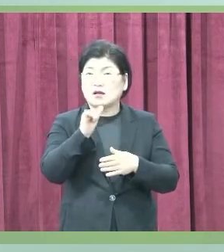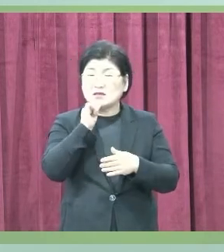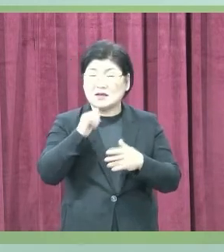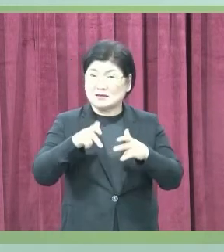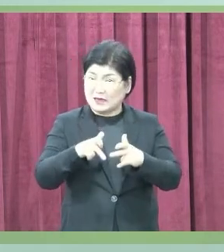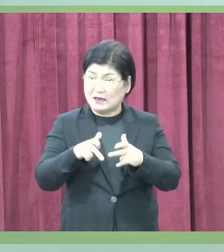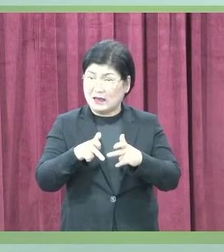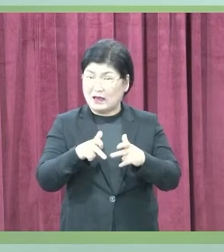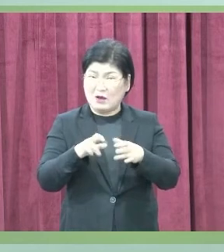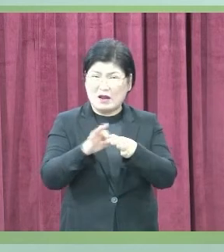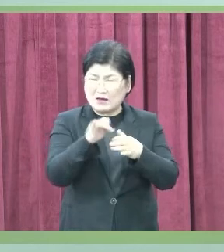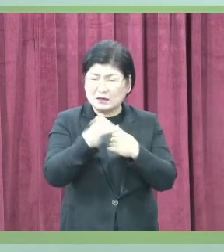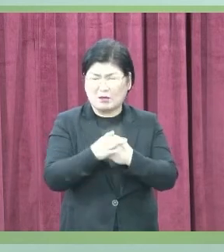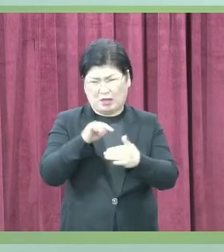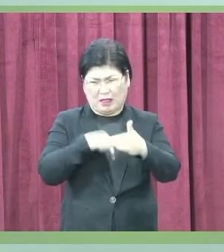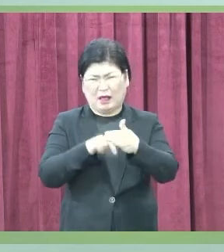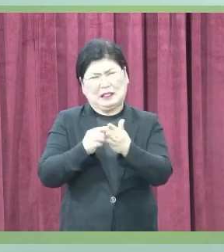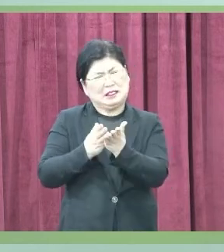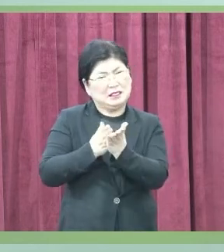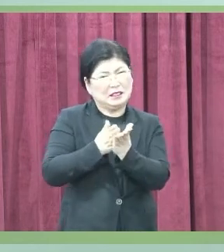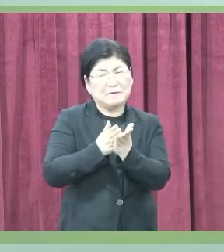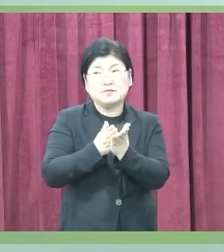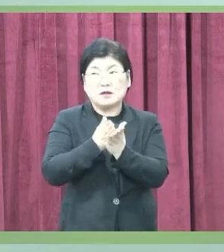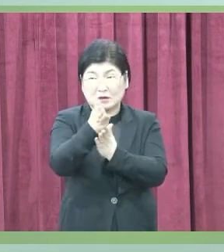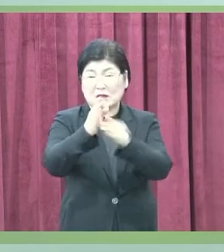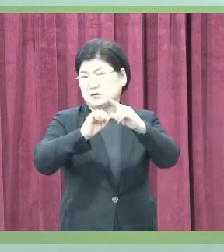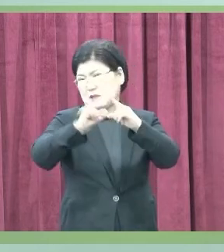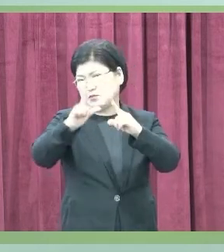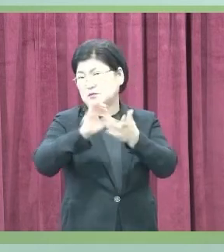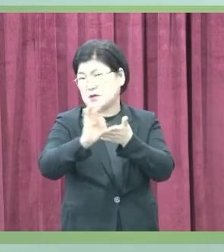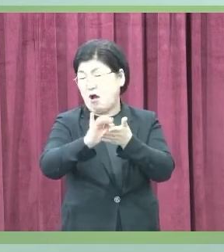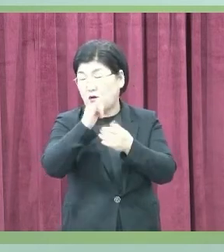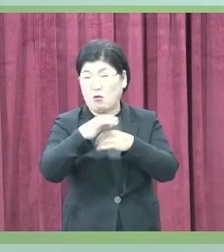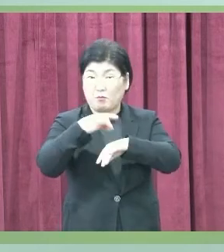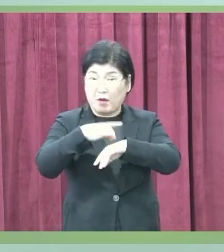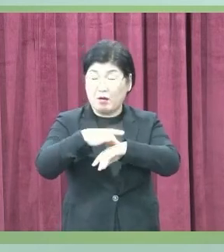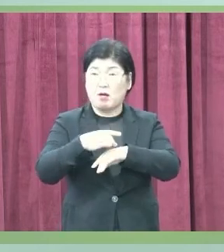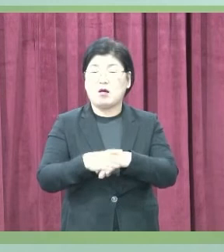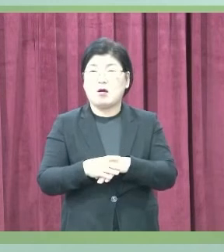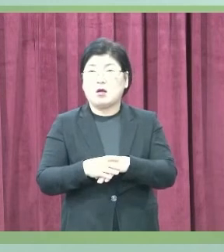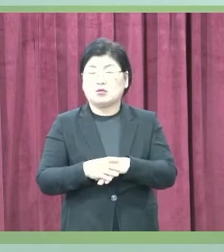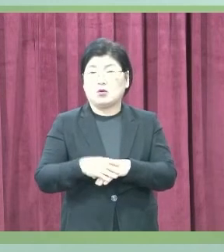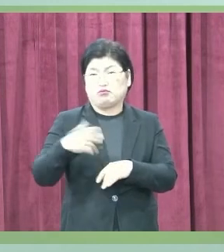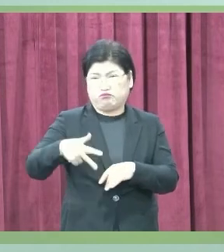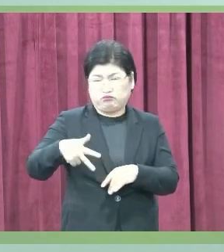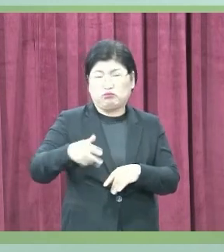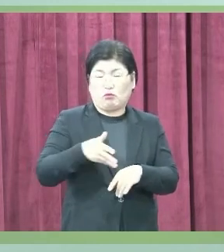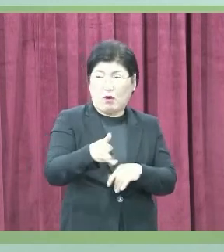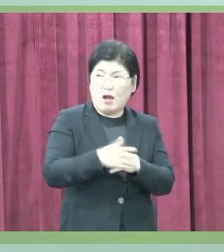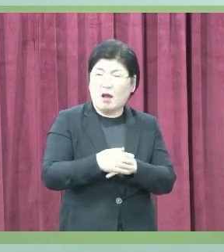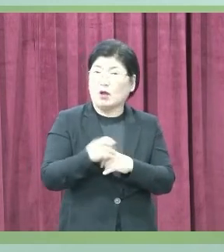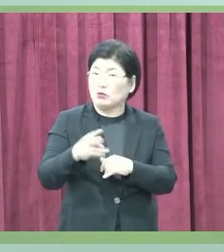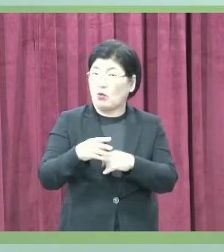장애와 관련된 거죠. 장애와 관련된 진료과고, 그 다음에 정형외과, 비뇨기과, 그 다음에